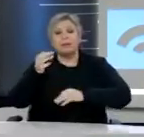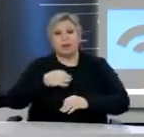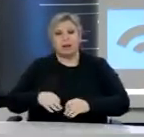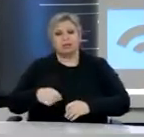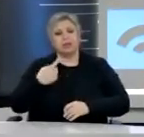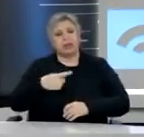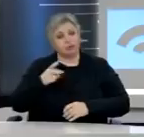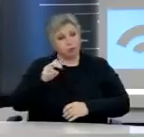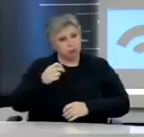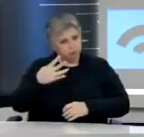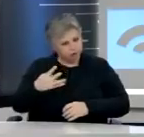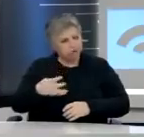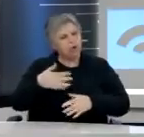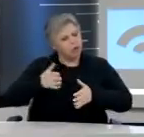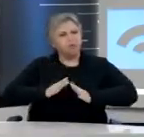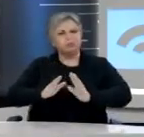λέγατε.